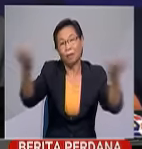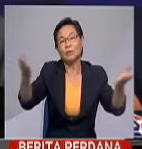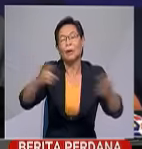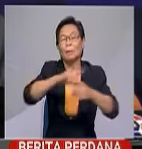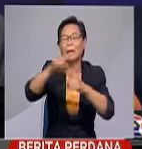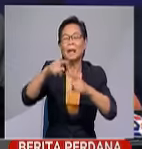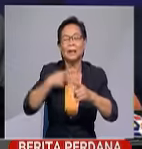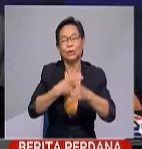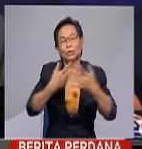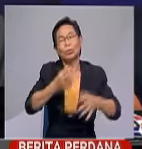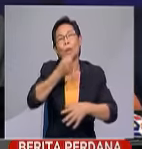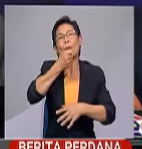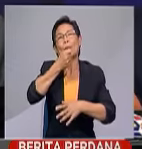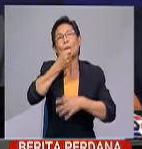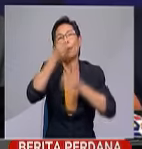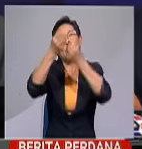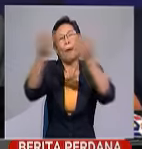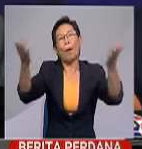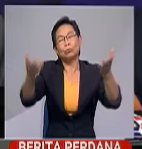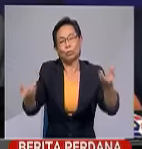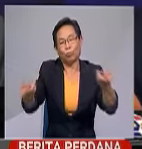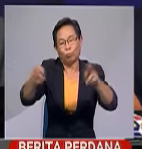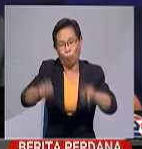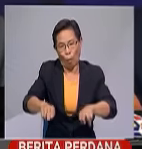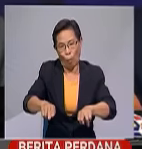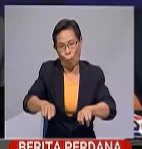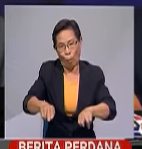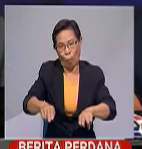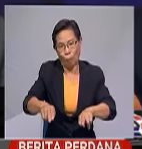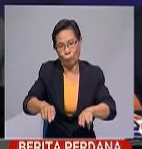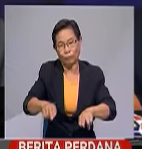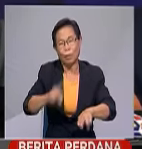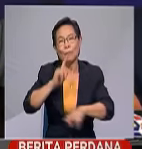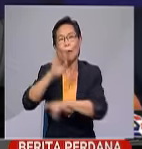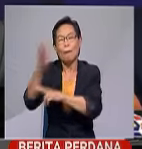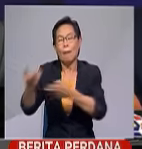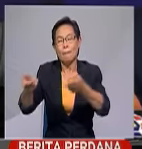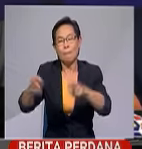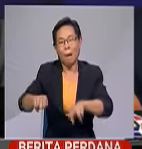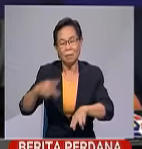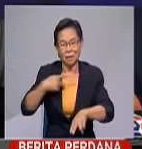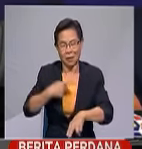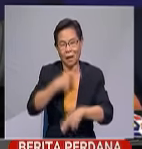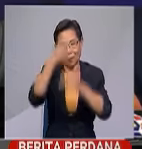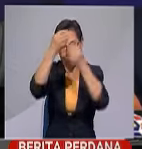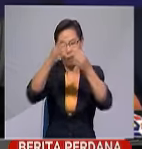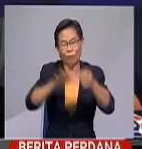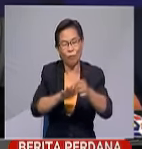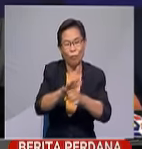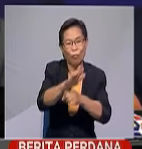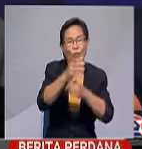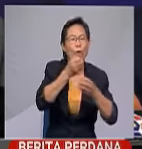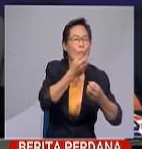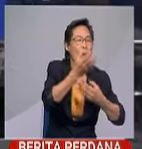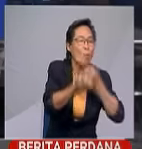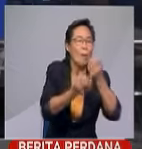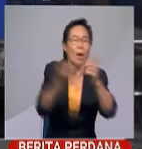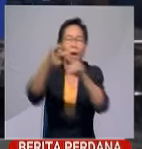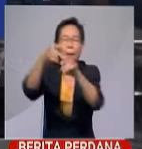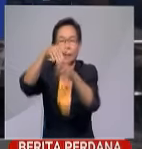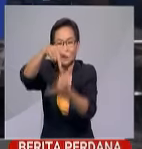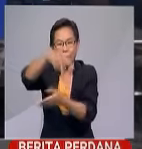bila kita dah meteraikan kita perjanjian semua, kita akan bagi full briefing kepada media.